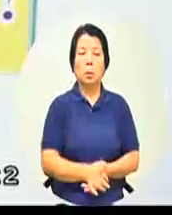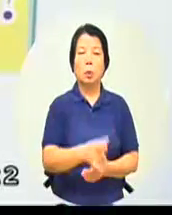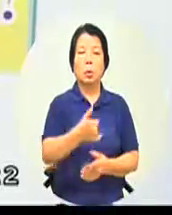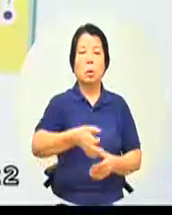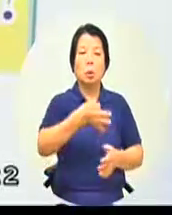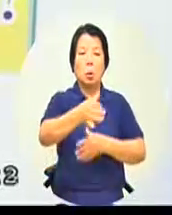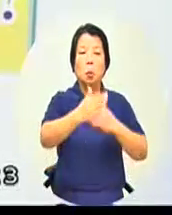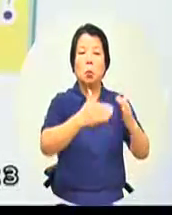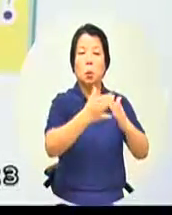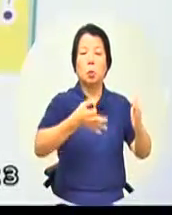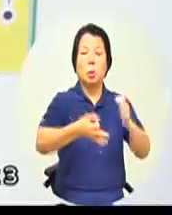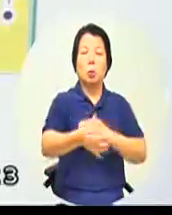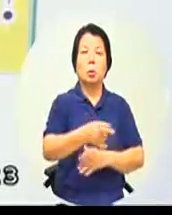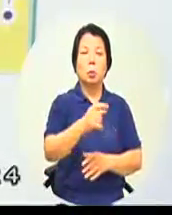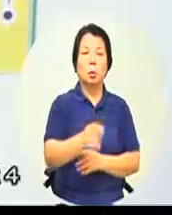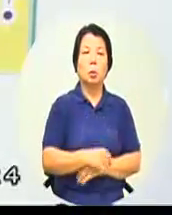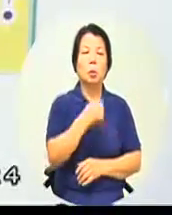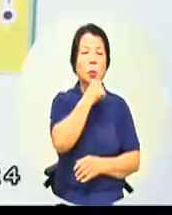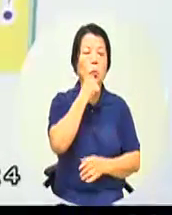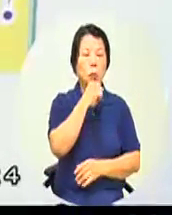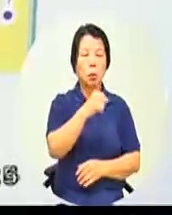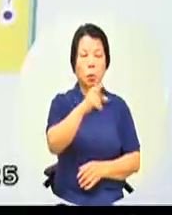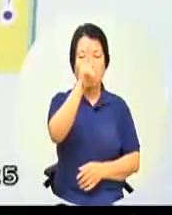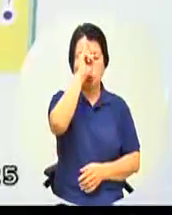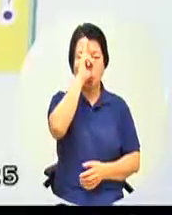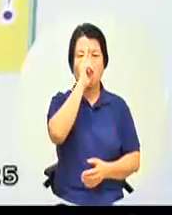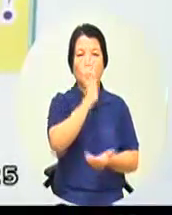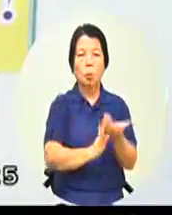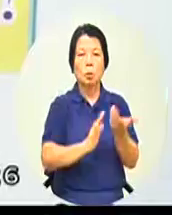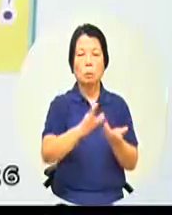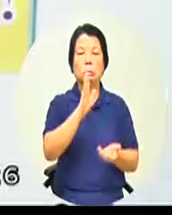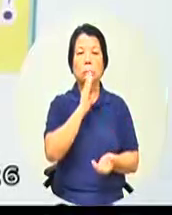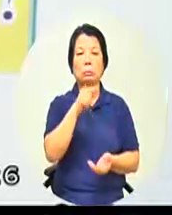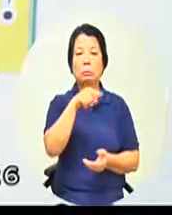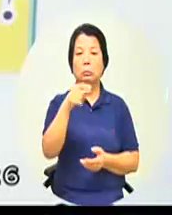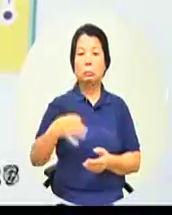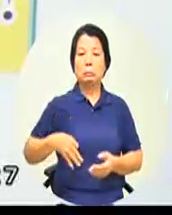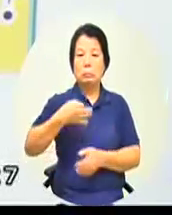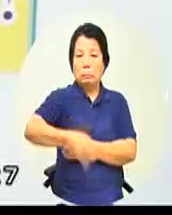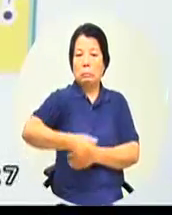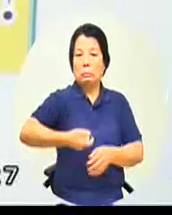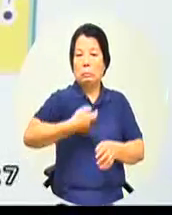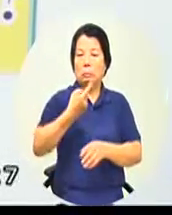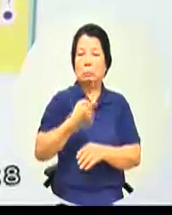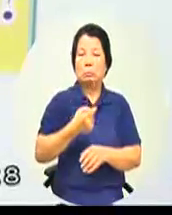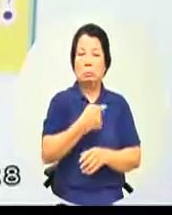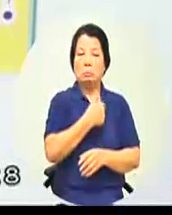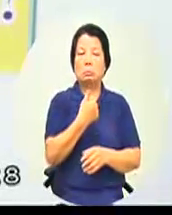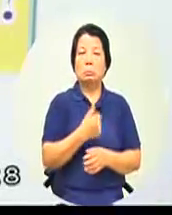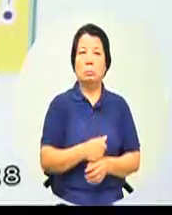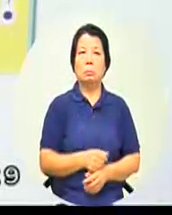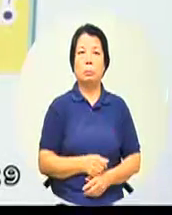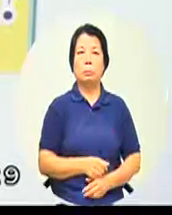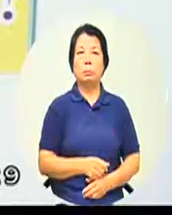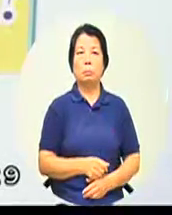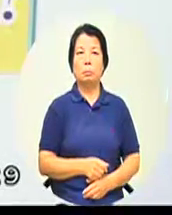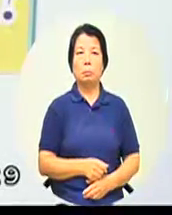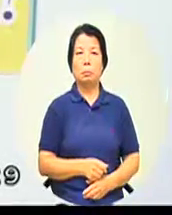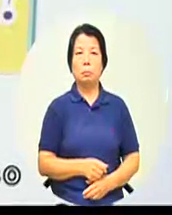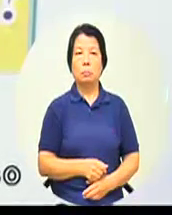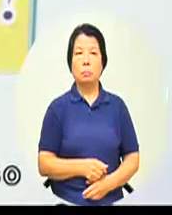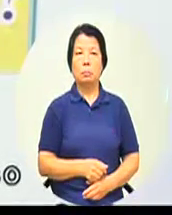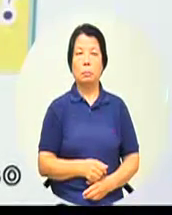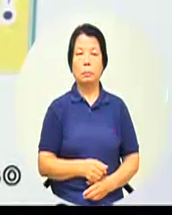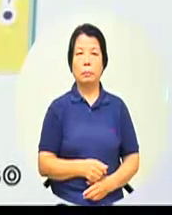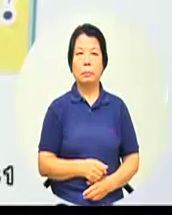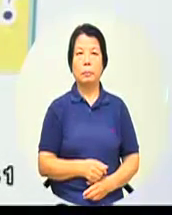的哦，这是良心的钱。为什么要讲这个？来，我们